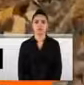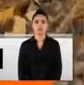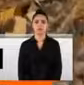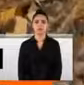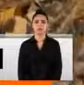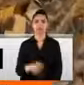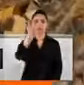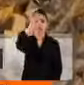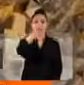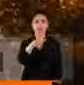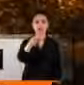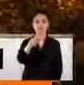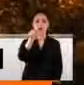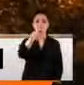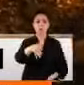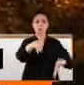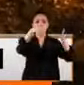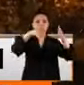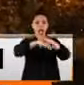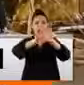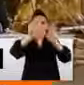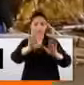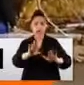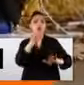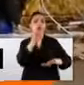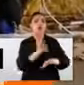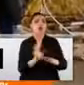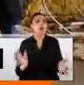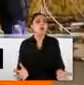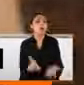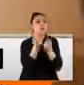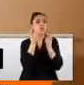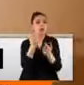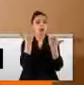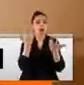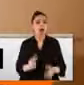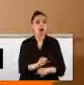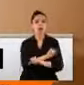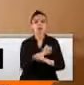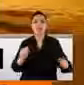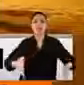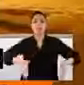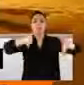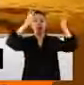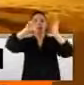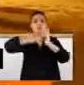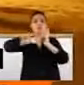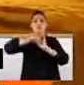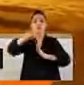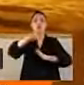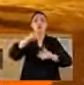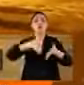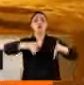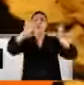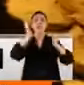Bir kepçe operatörü de yıkılan binanın altında kalmaktan son anda kurtuldu. Ağır hasar oluşan bina mühürlendi. Bina